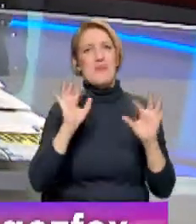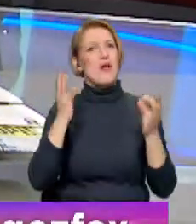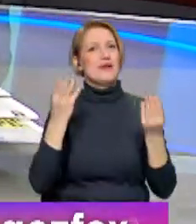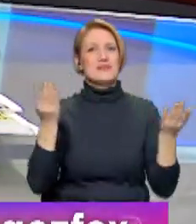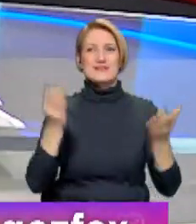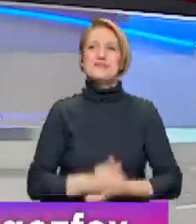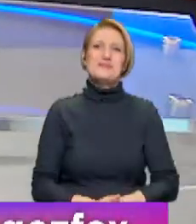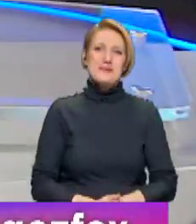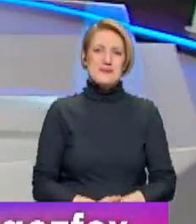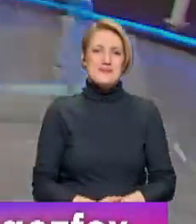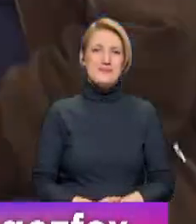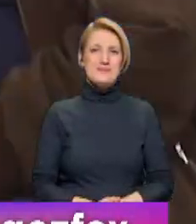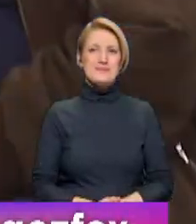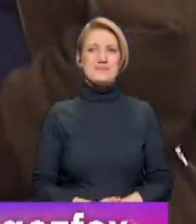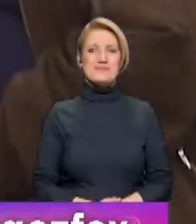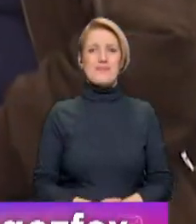olsun.